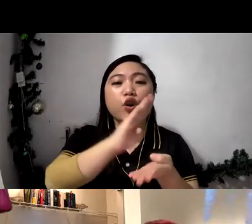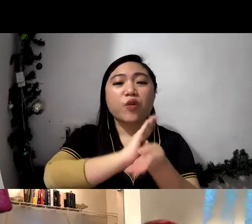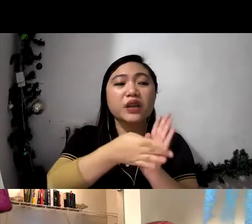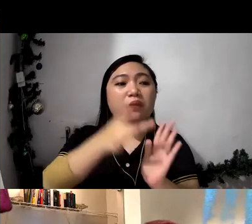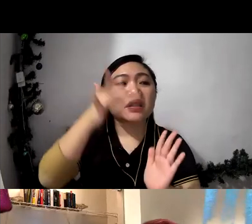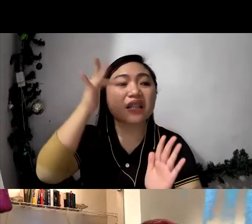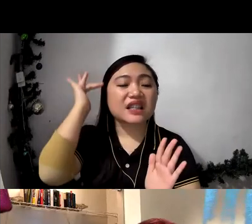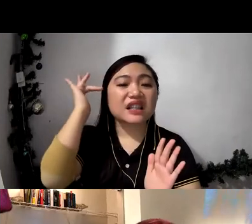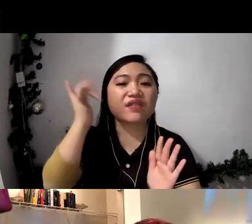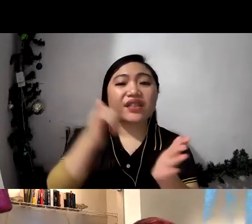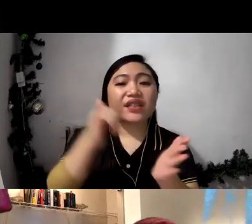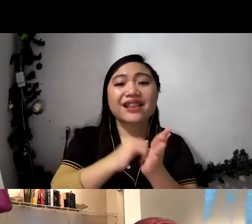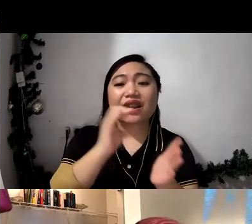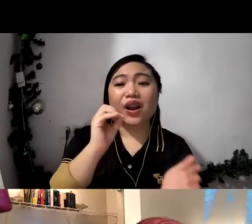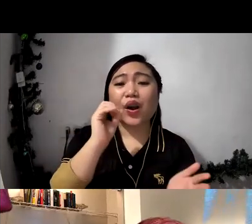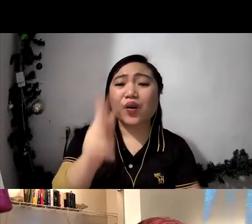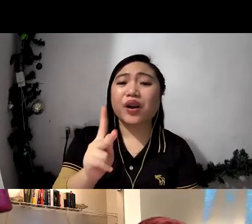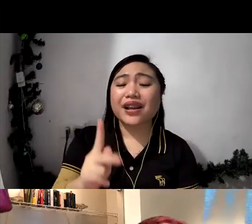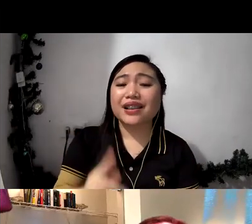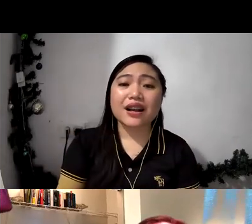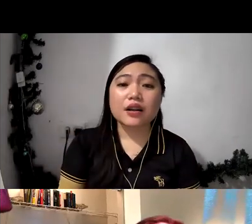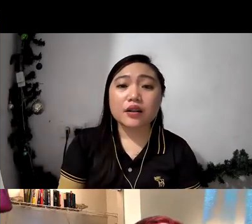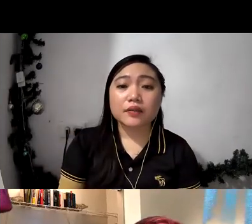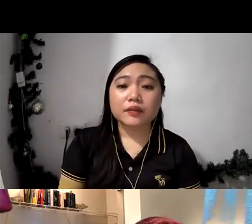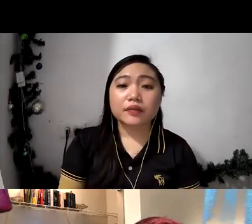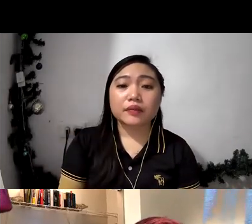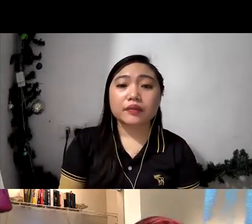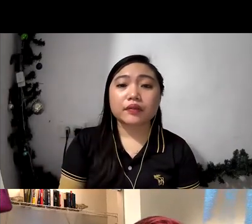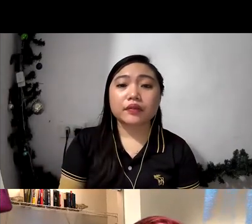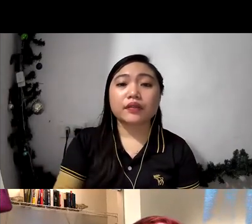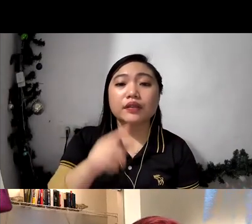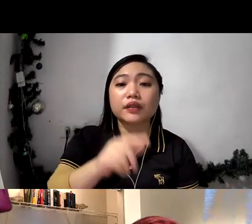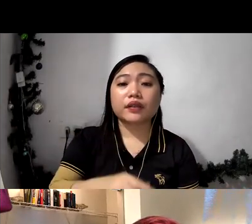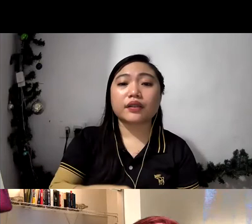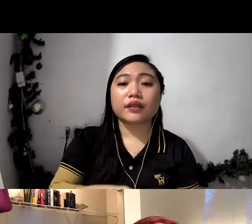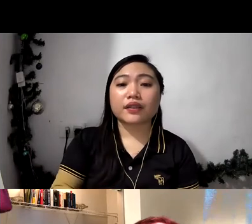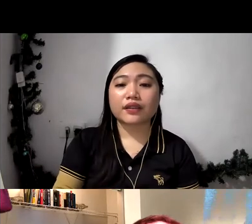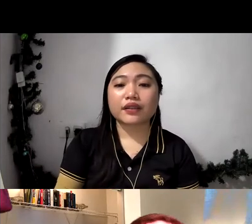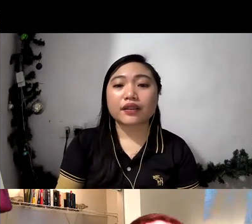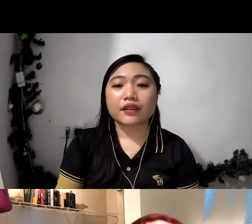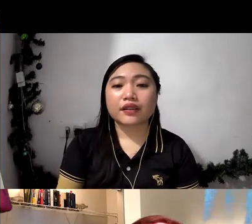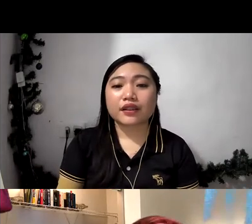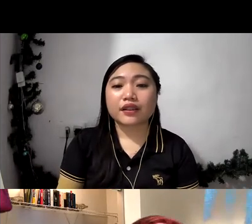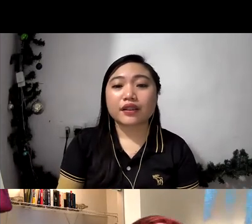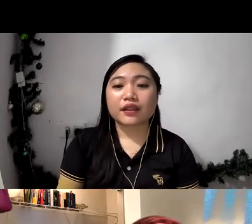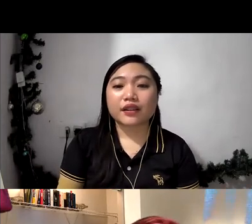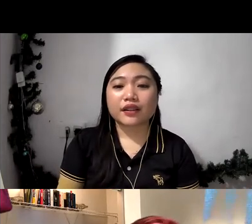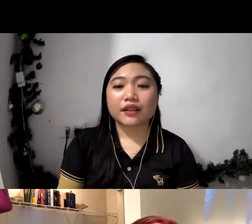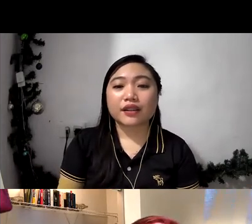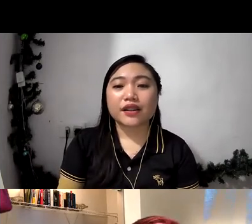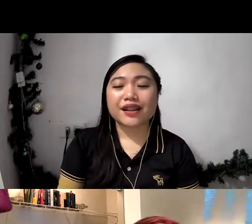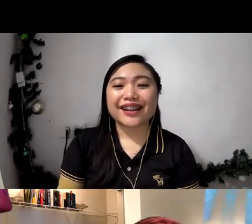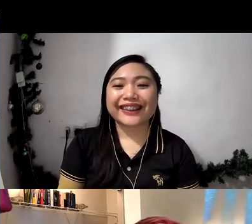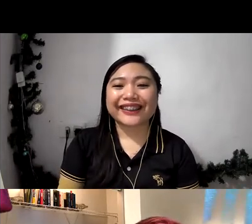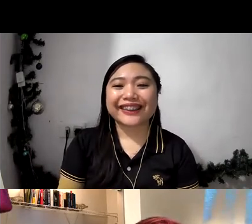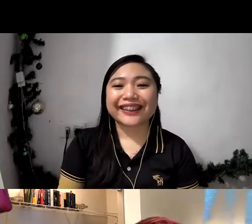okay lang. Sinabi nyo kasi sa akin na ano ngayon eh, na live tayo sa Facebook, so hindi ako pwedeng mag-live ng salita. How